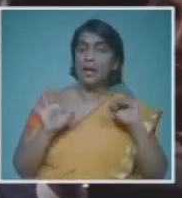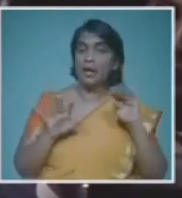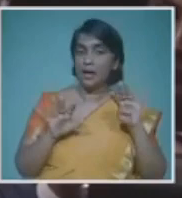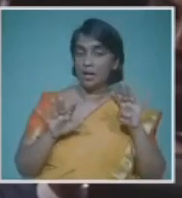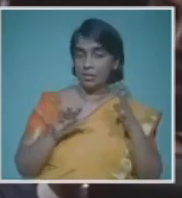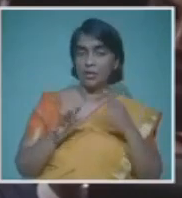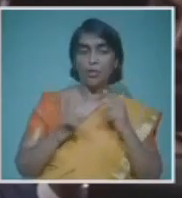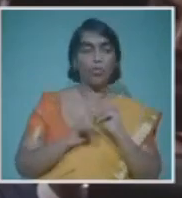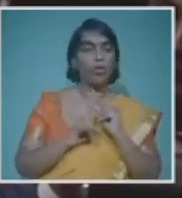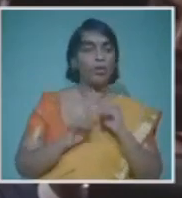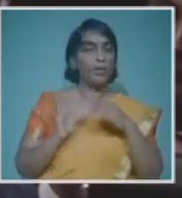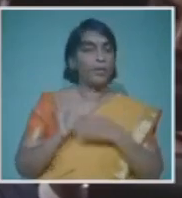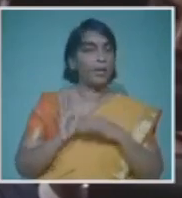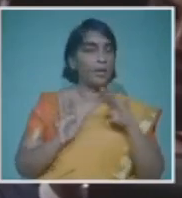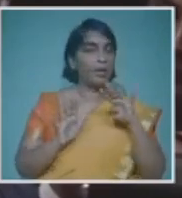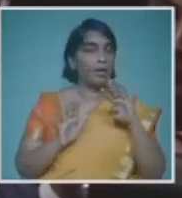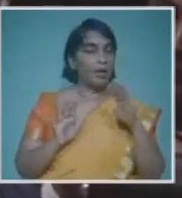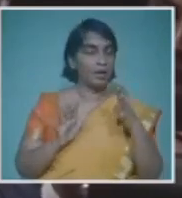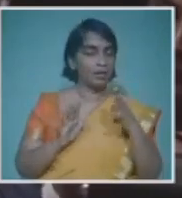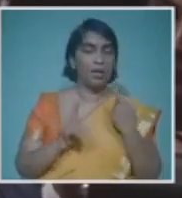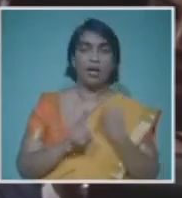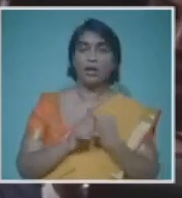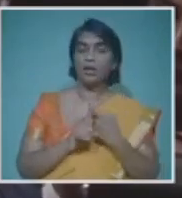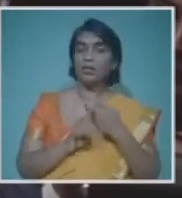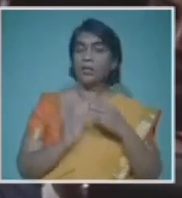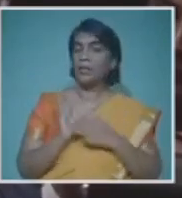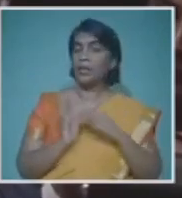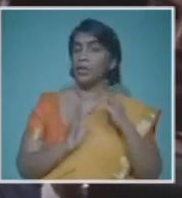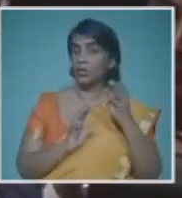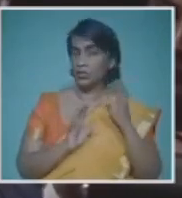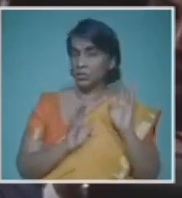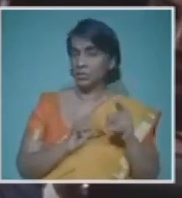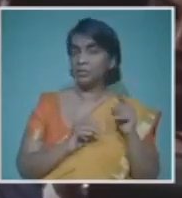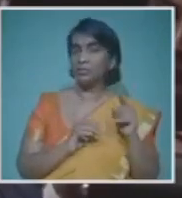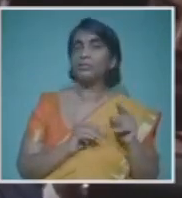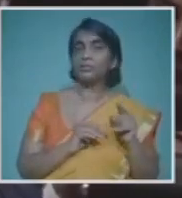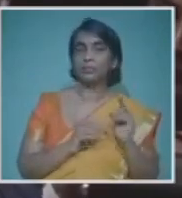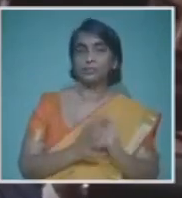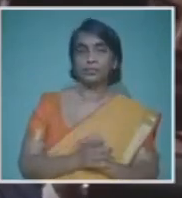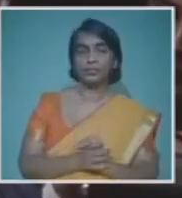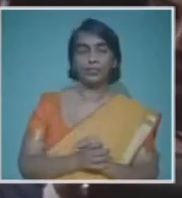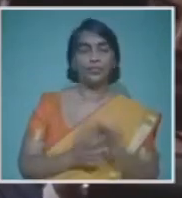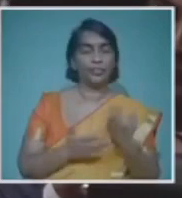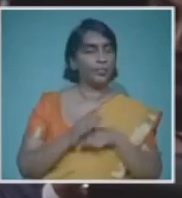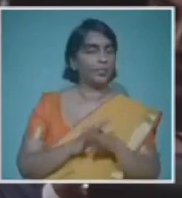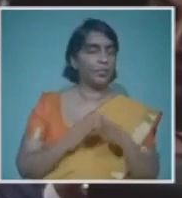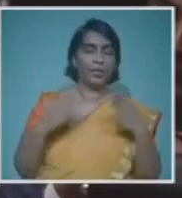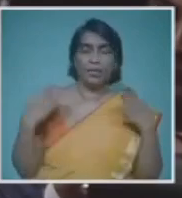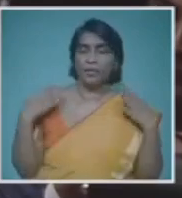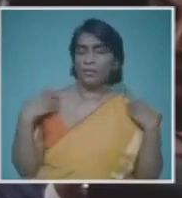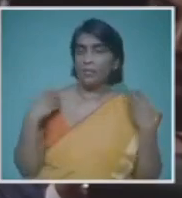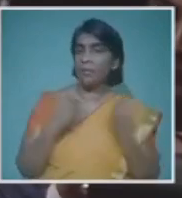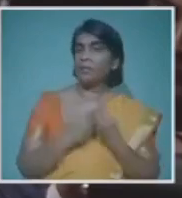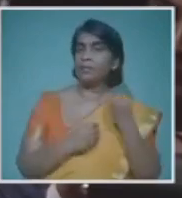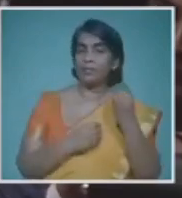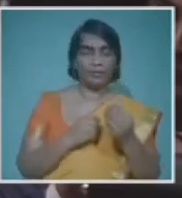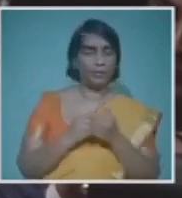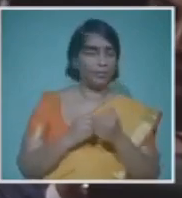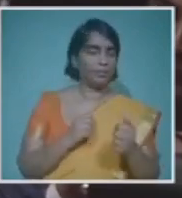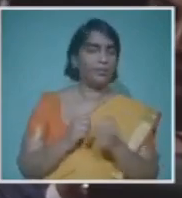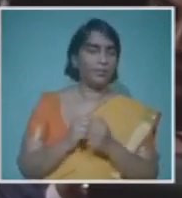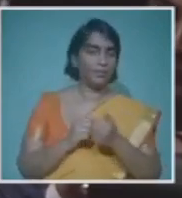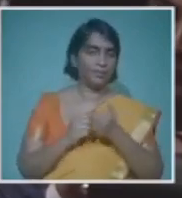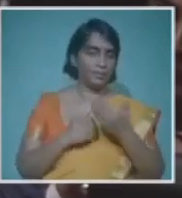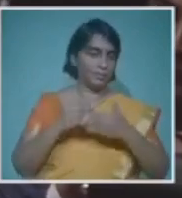මිලියන 400ක්, කන්තලේ මිලියන 300ක් යනාදී වශයෙන් යටිතල පහසුකම් සැපීමේ කටයුත්ත අපි ඉටු